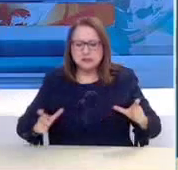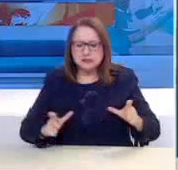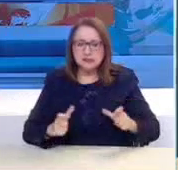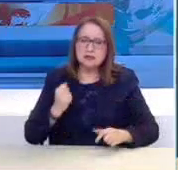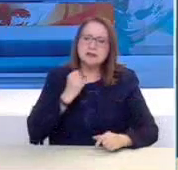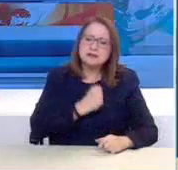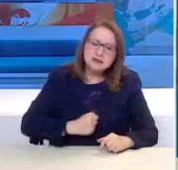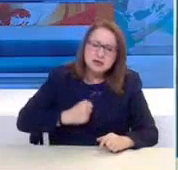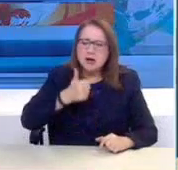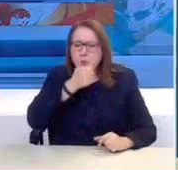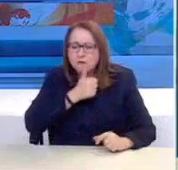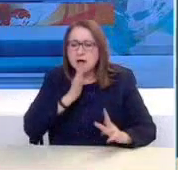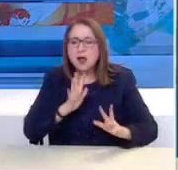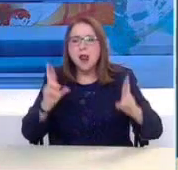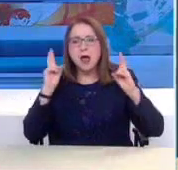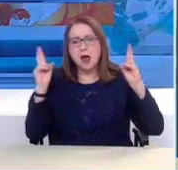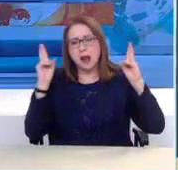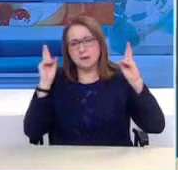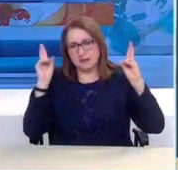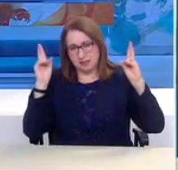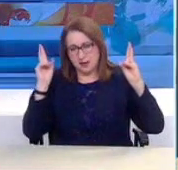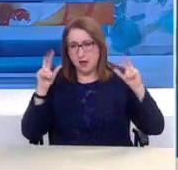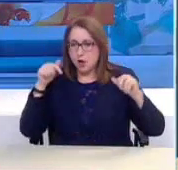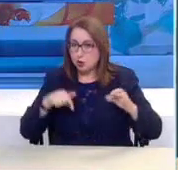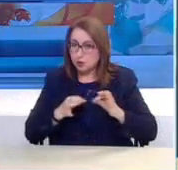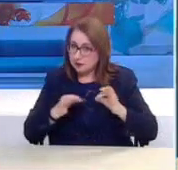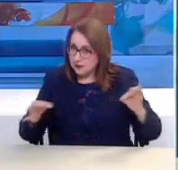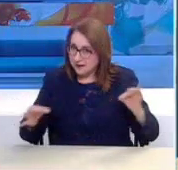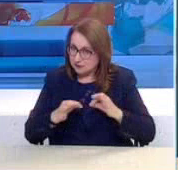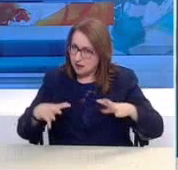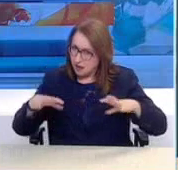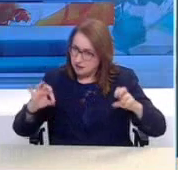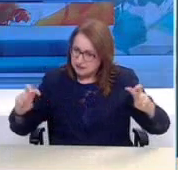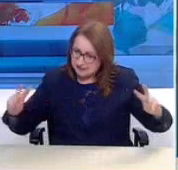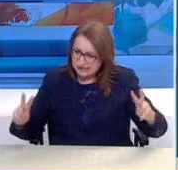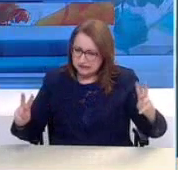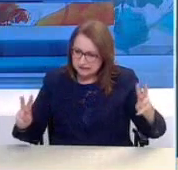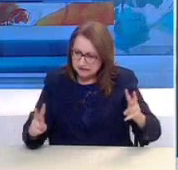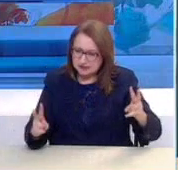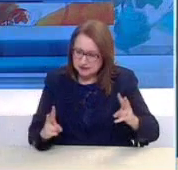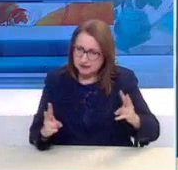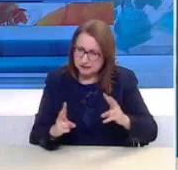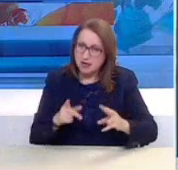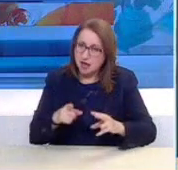Τα μέτρα σταδιακά οδηγούν σε μειώσεις στον αριθμό των νέων λοιμώξεων, κάτι που είναι ενθαρρυντικό.